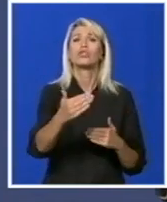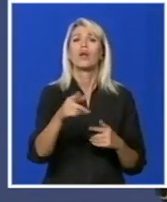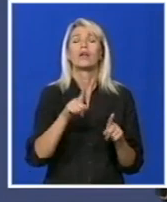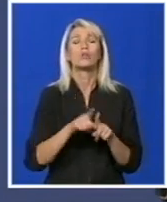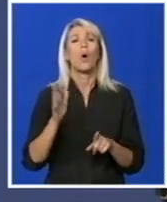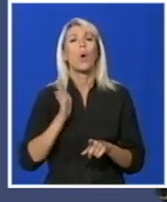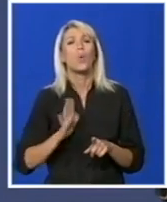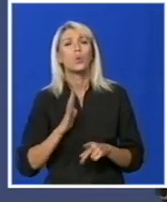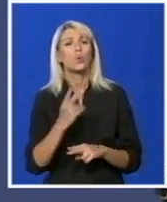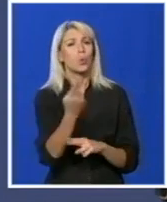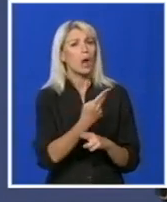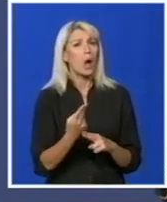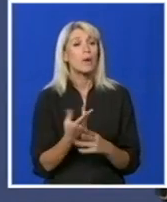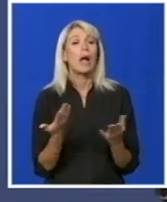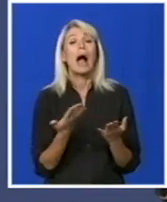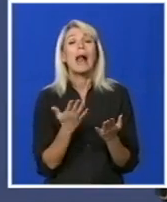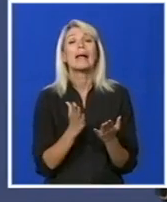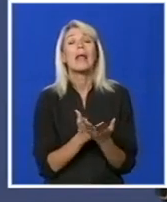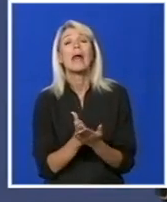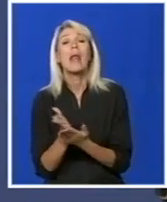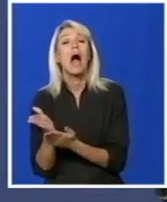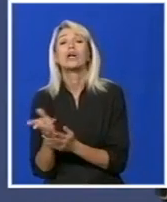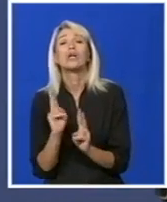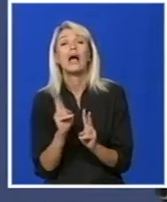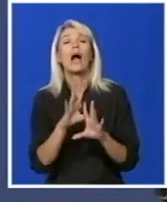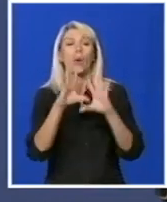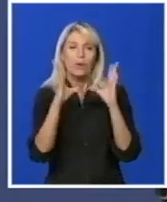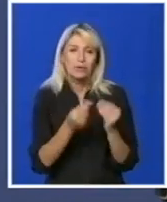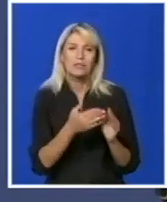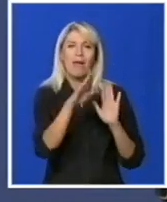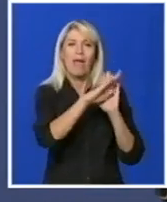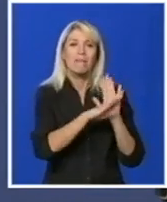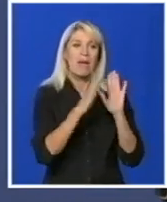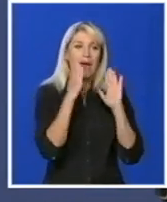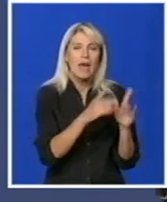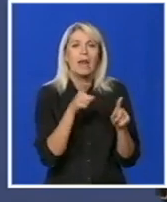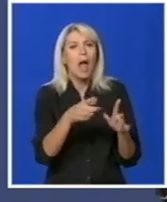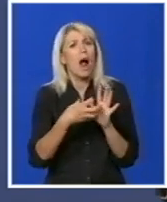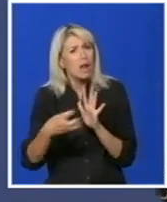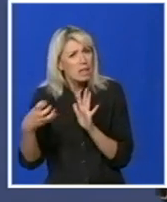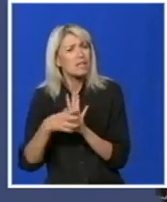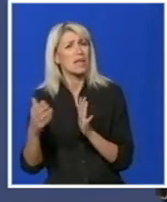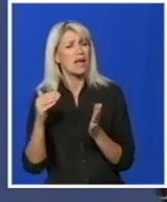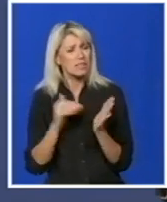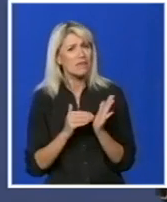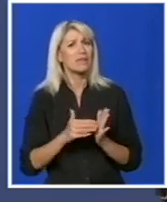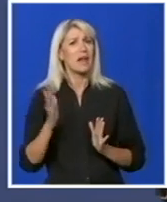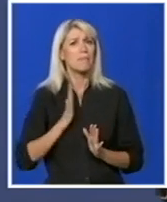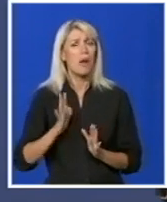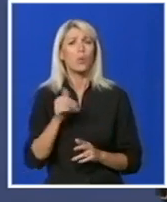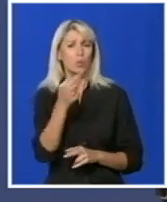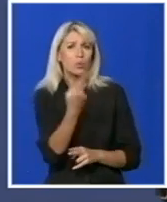koje organizator treba da omogući? Da se poštuju sve ove mere koje sada poštujemo. Čini se da je ipak